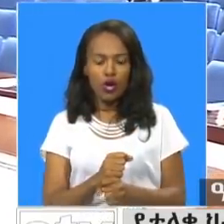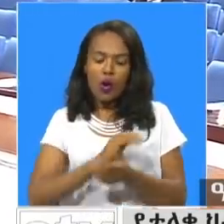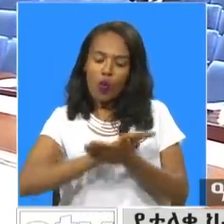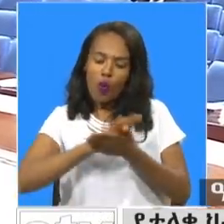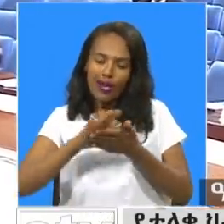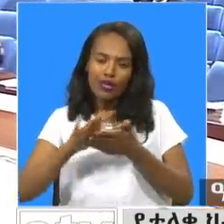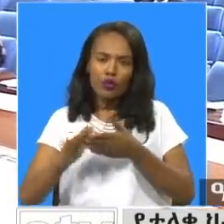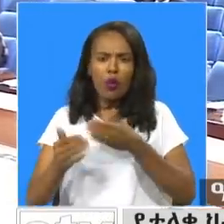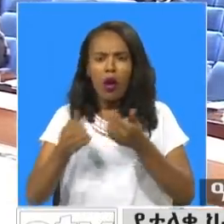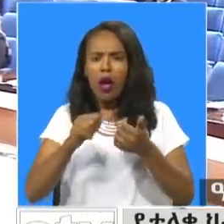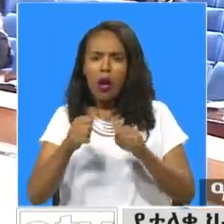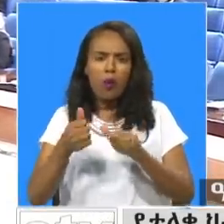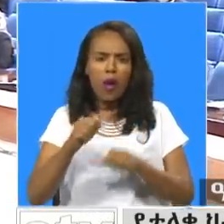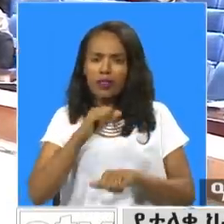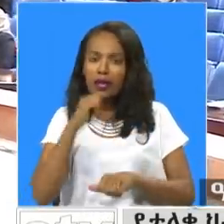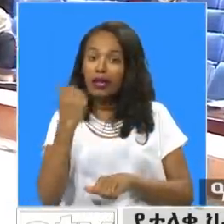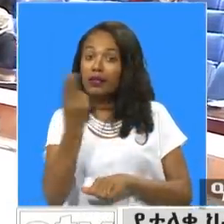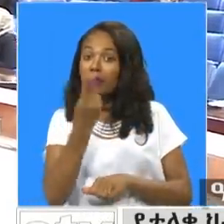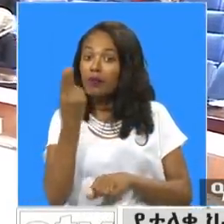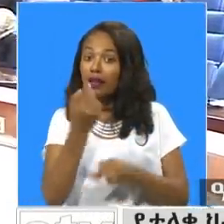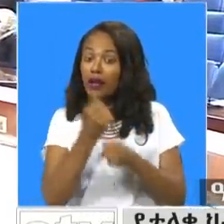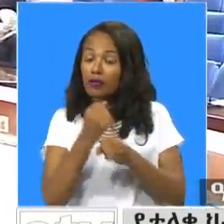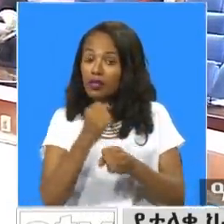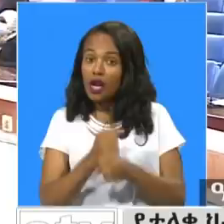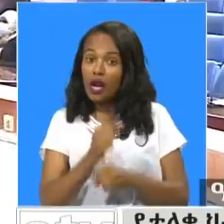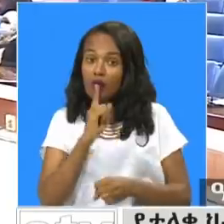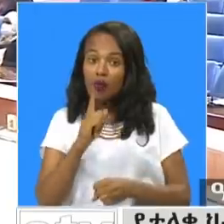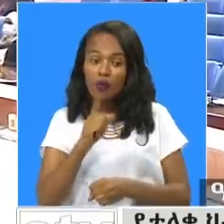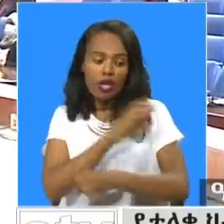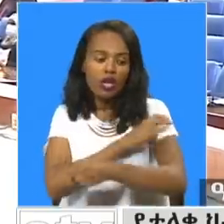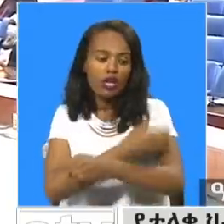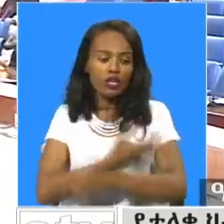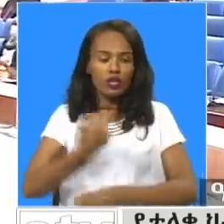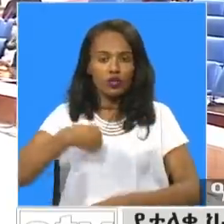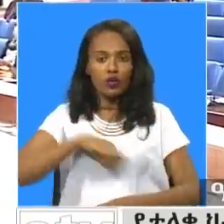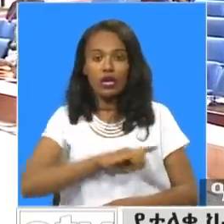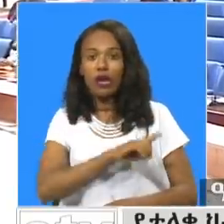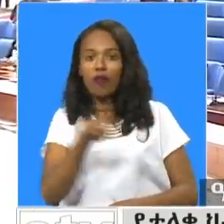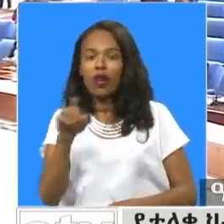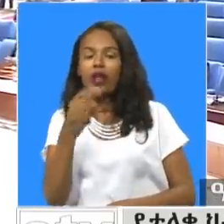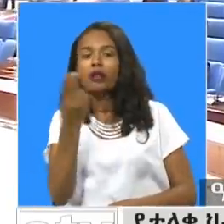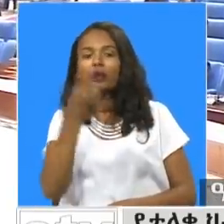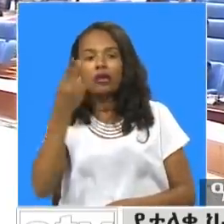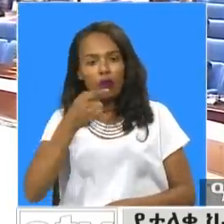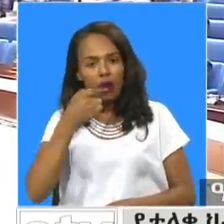ኳሊቲው የማያጠራጥር የሚጠቅም ስራ ነው። ኢነርጂው ለእኛም ለእናንተም ይጠቅማቸዋል ብሎ